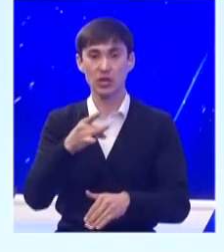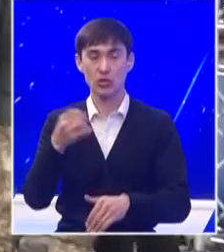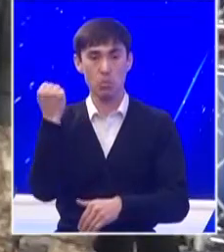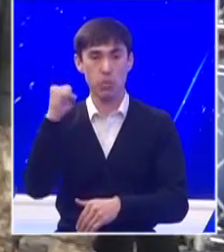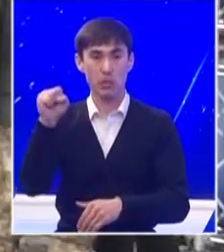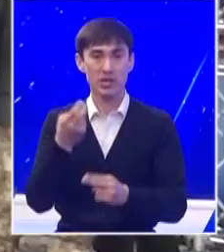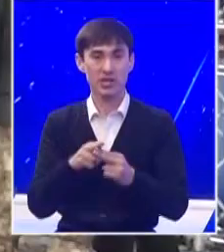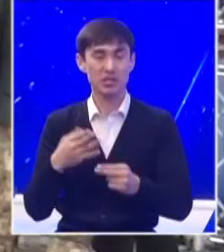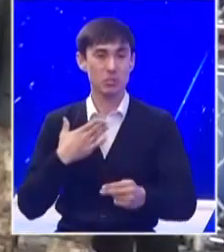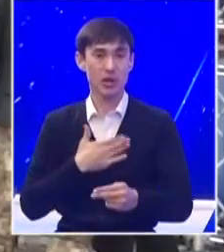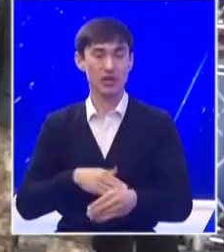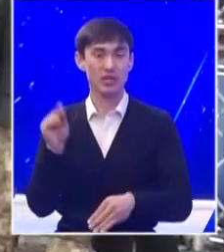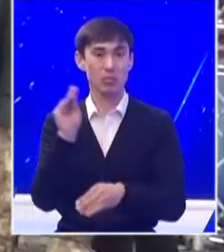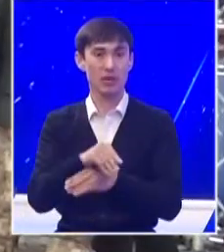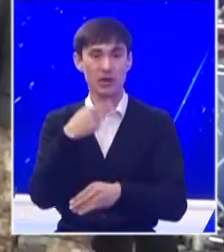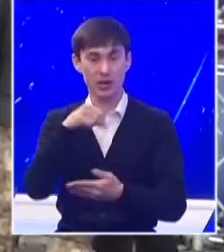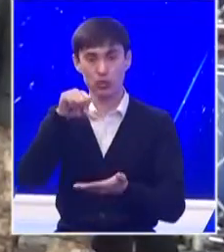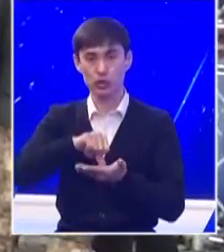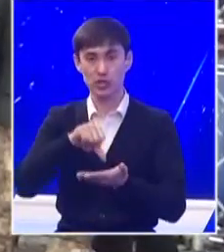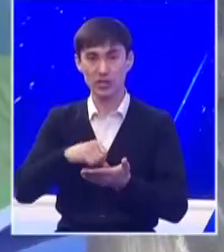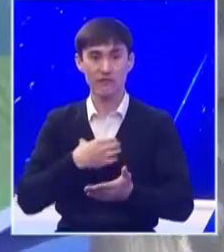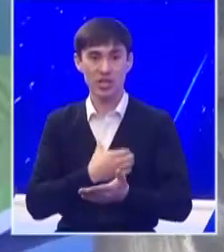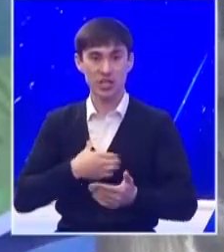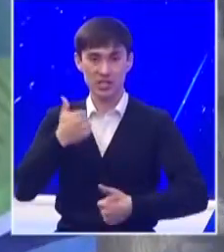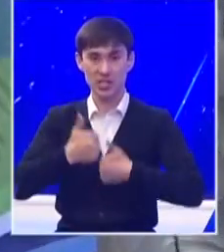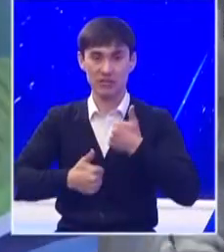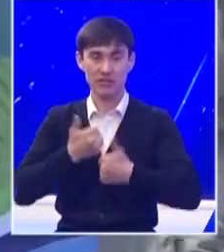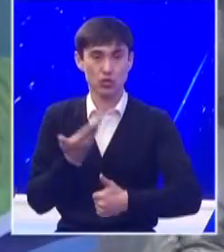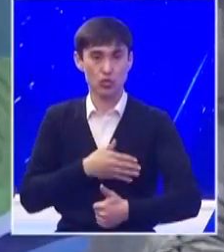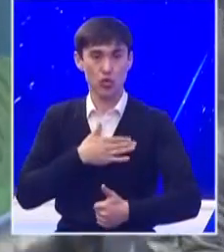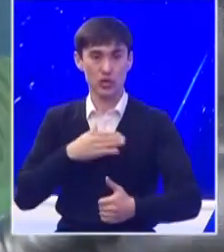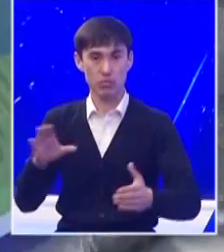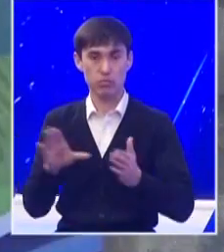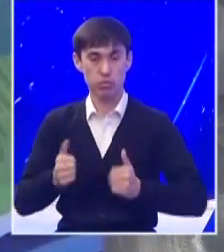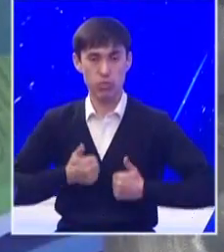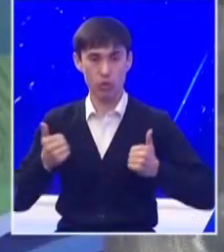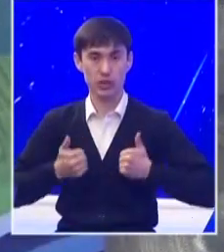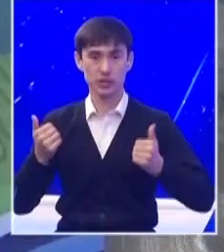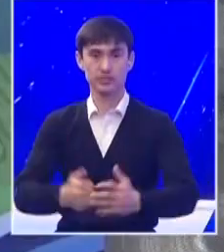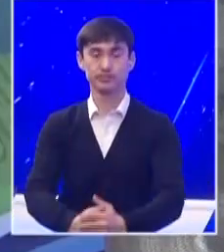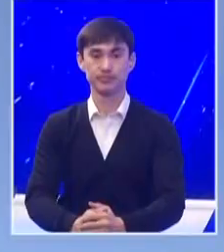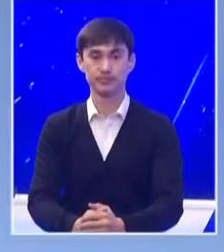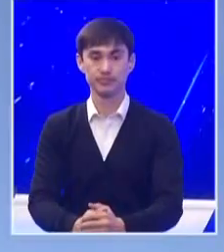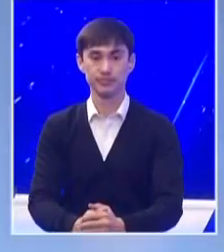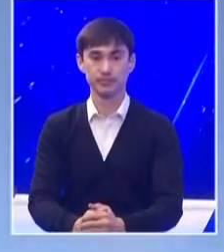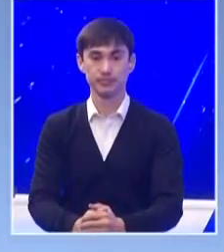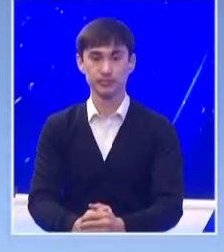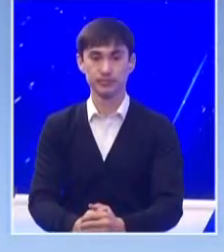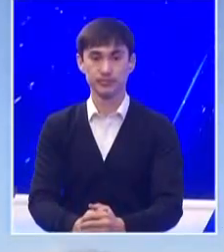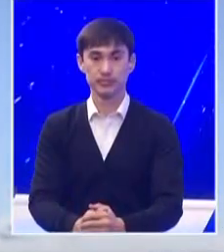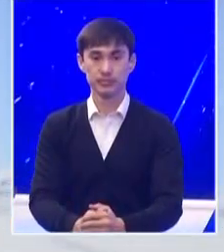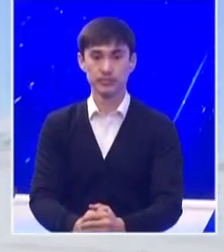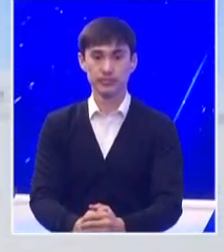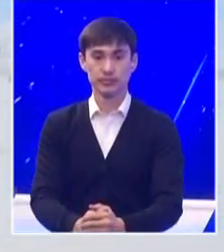– это лишь приятное дополнение, уверяют участники. Куда важнее соревновательный дух и заряд бодрости. Лилия Штогрина, Кайрат Костурганов, телеканал